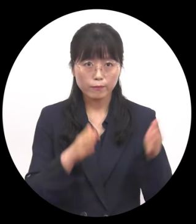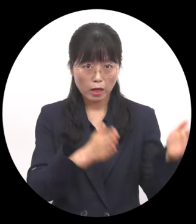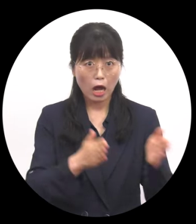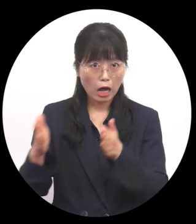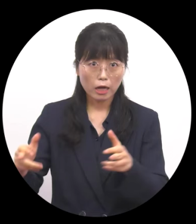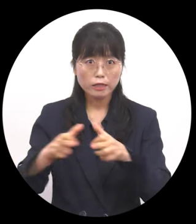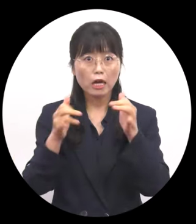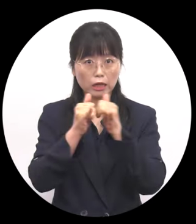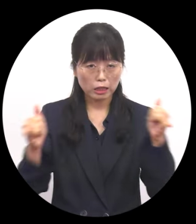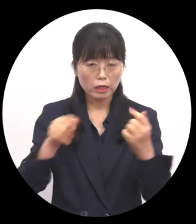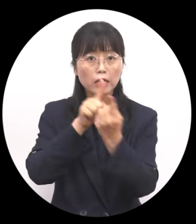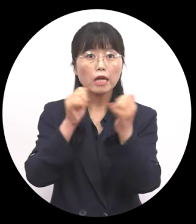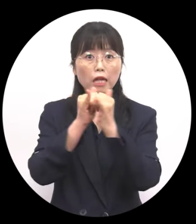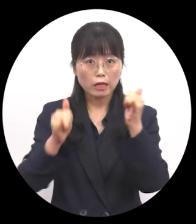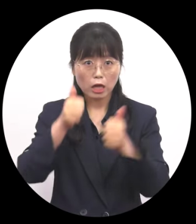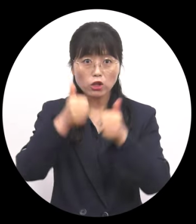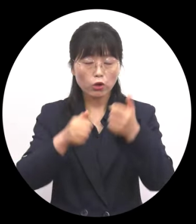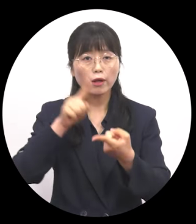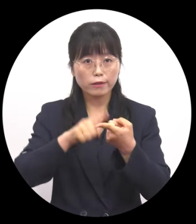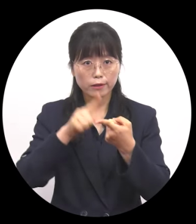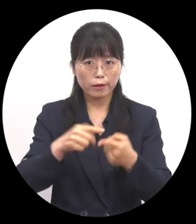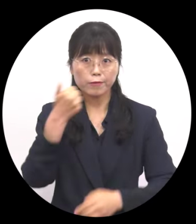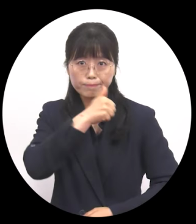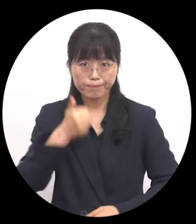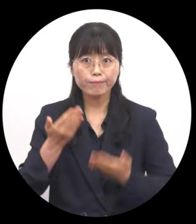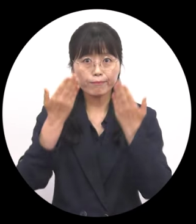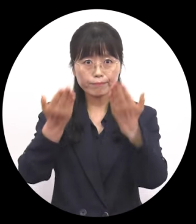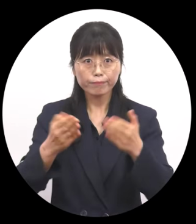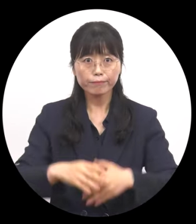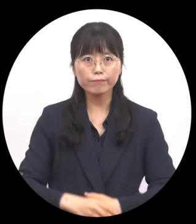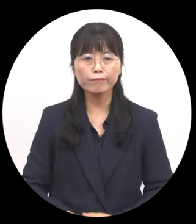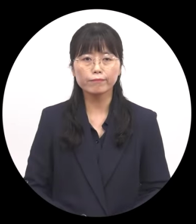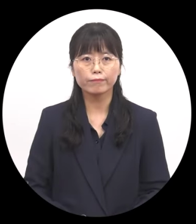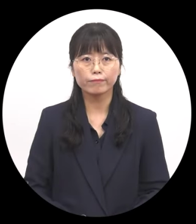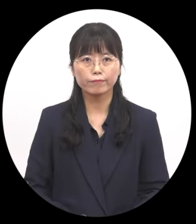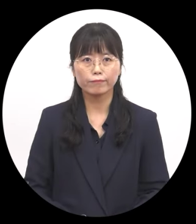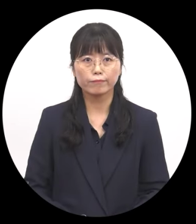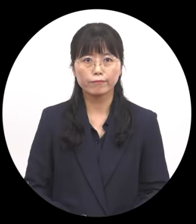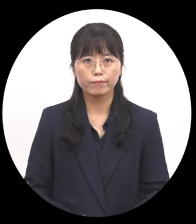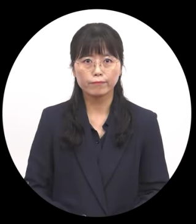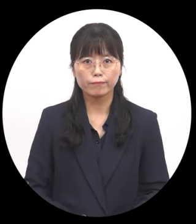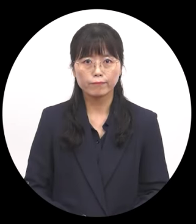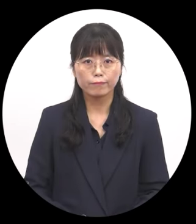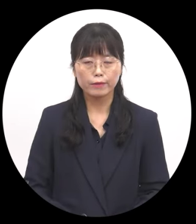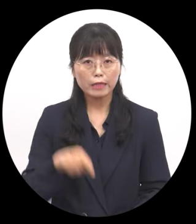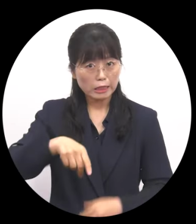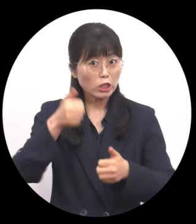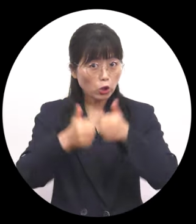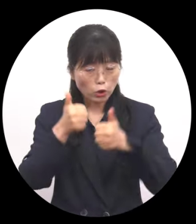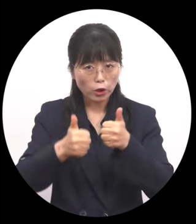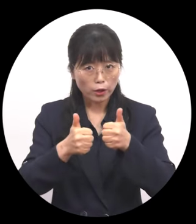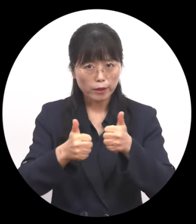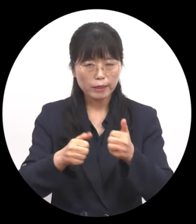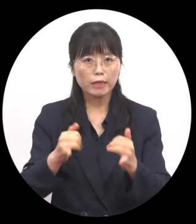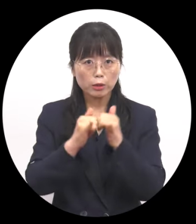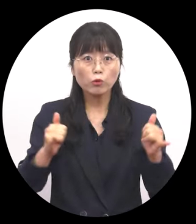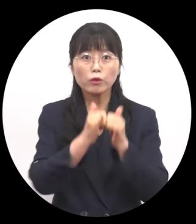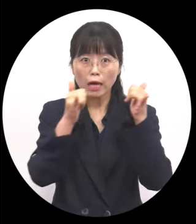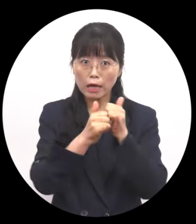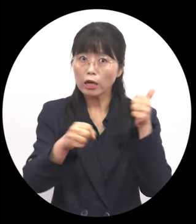다음은 장애인 등 대상자 전형에 대해서 말씀드리도록 하겠습니다. 이 전형은 저희가